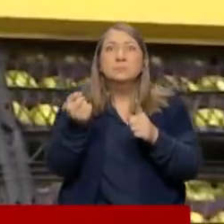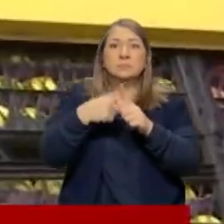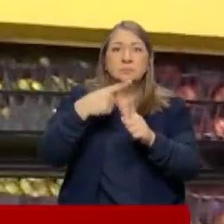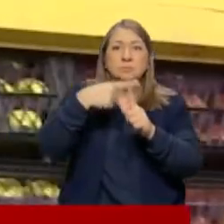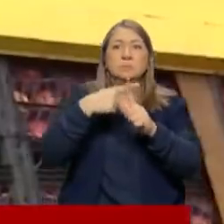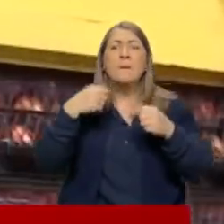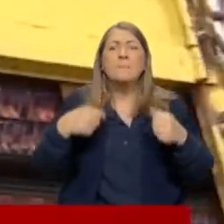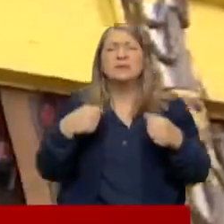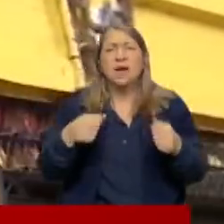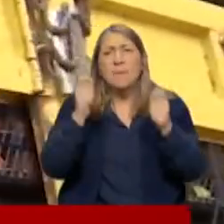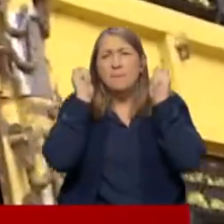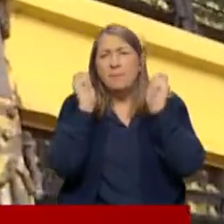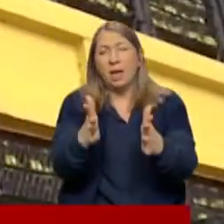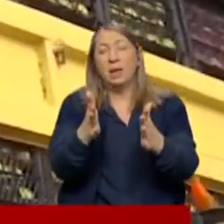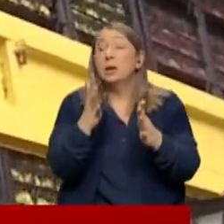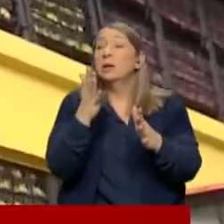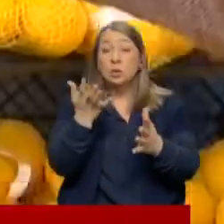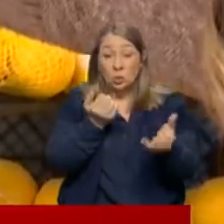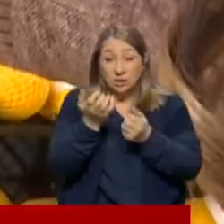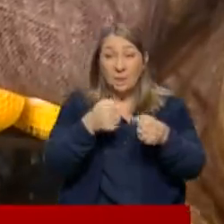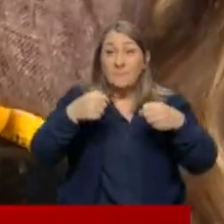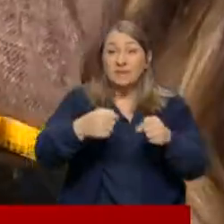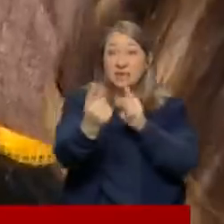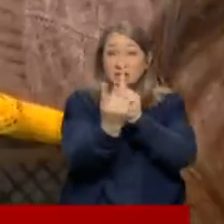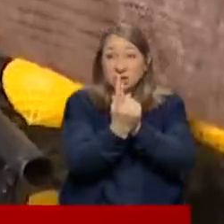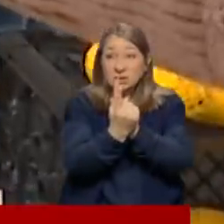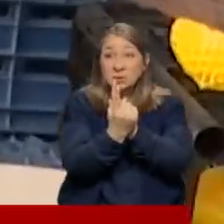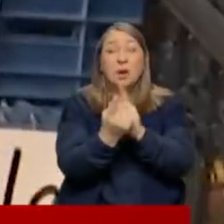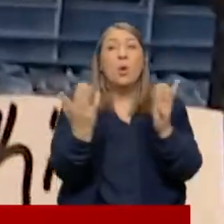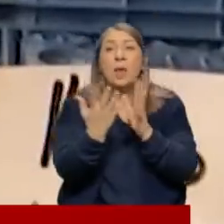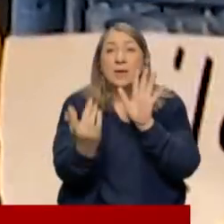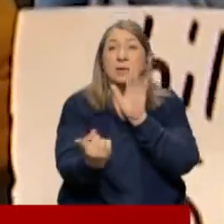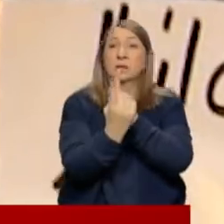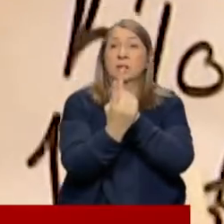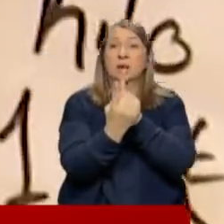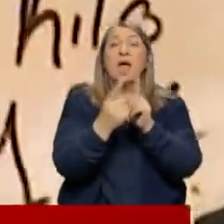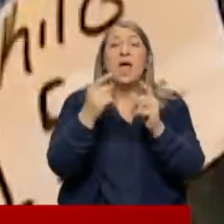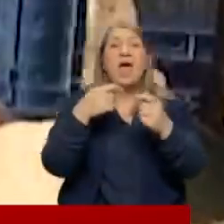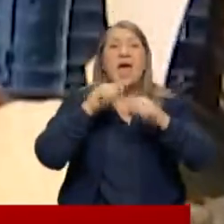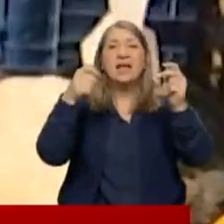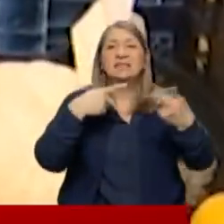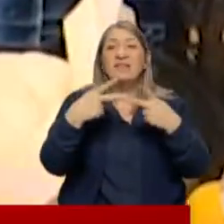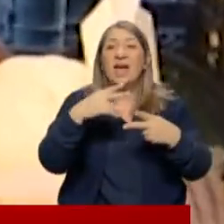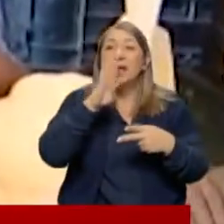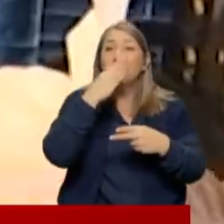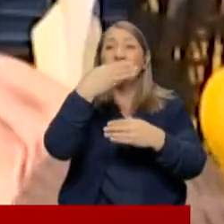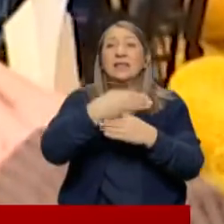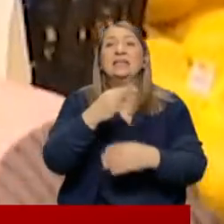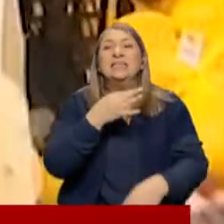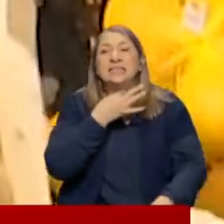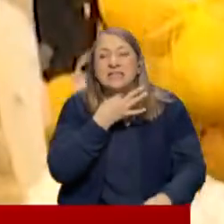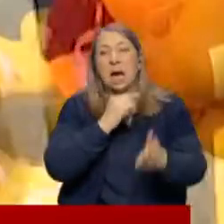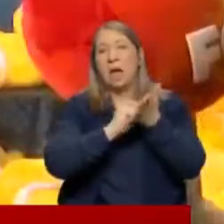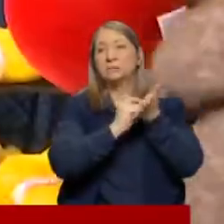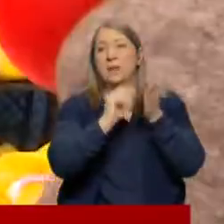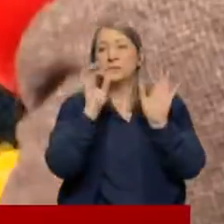pazarın ateşi iyice harlandı. Tüketiciyle pazarcı öyle karşı karşıya geldi ki esnaf artık etiket yerine rica